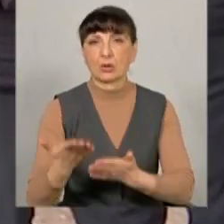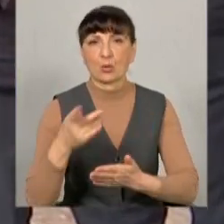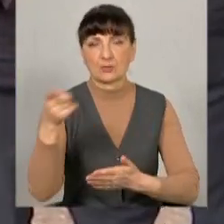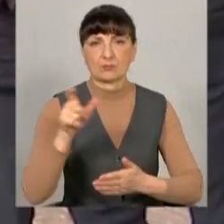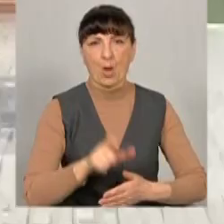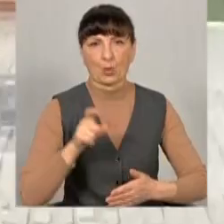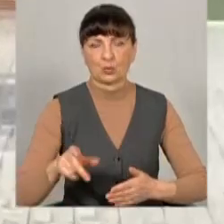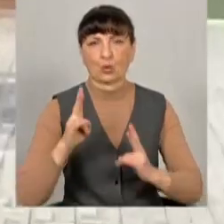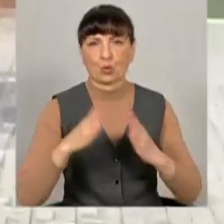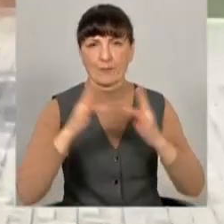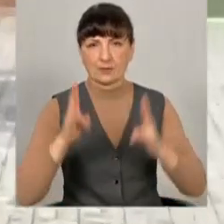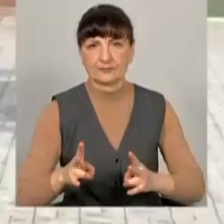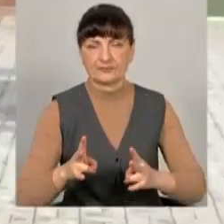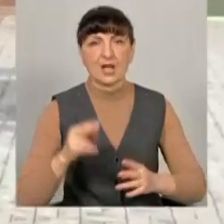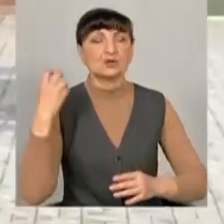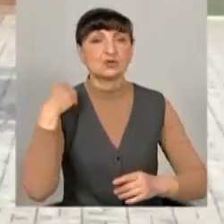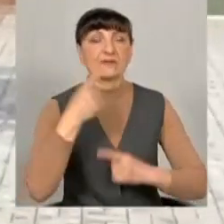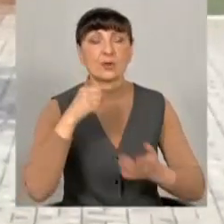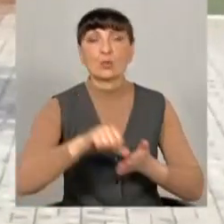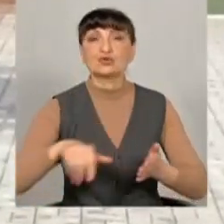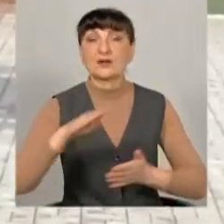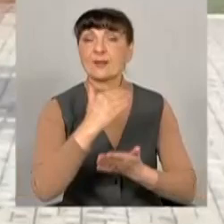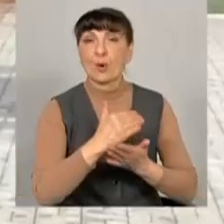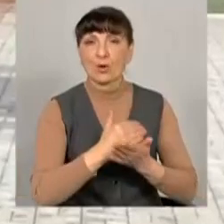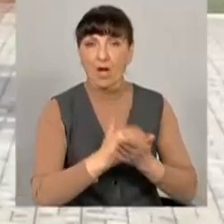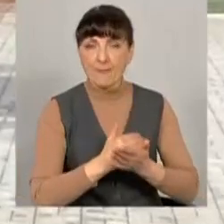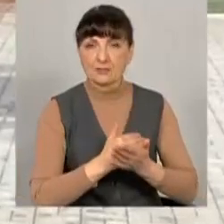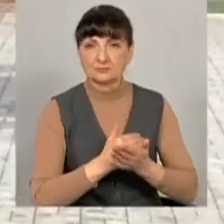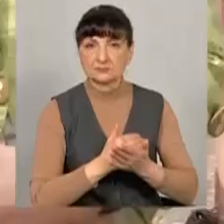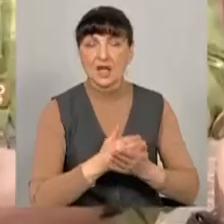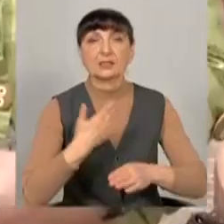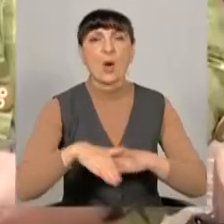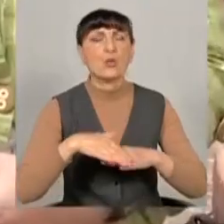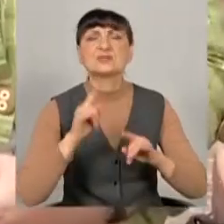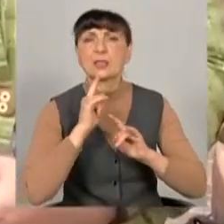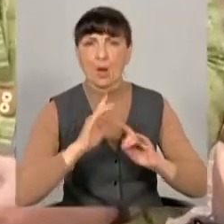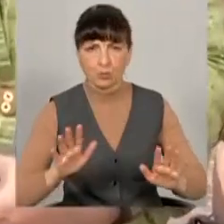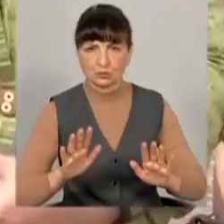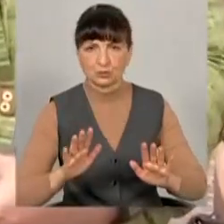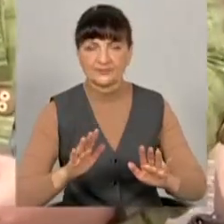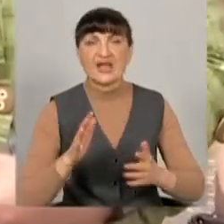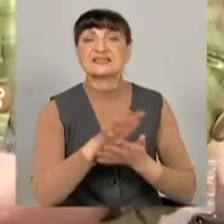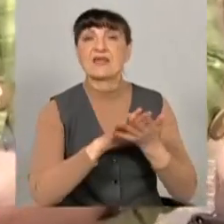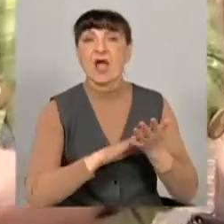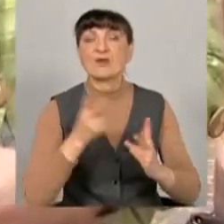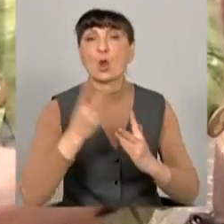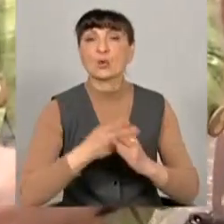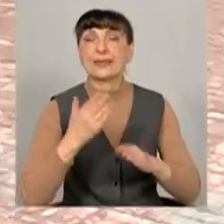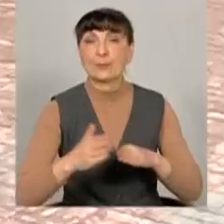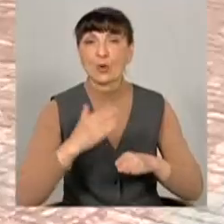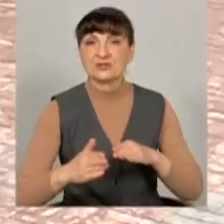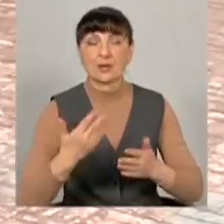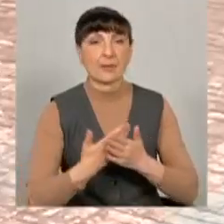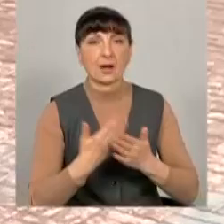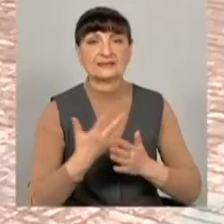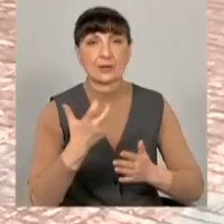были уйти нам. Чиновники уверяют, что участники программы «Бахтоотпасе» на улице не останутся. Заявки на льготную ипотеку подали